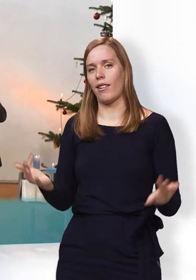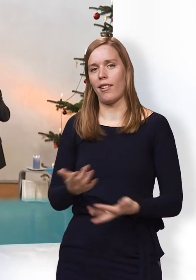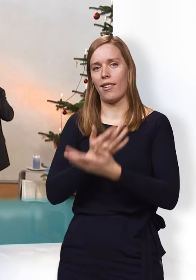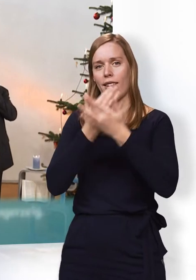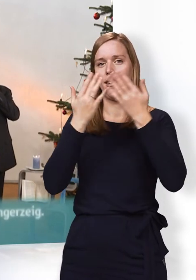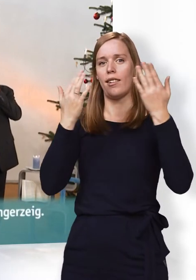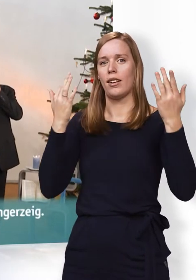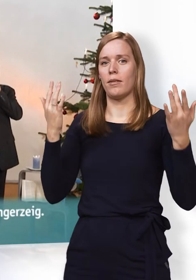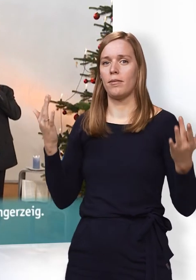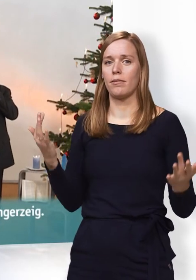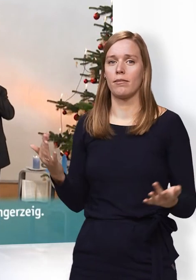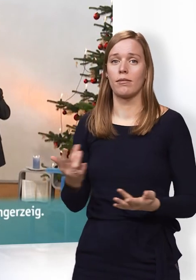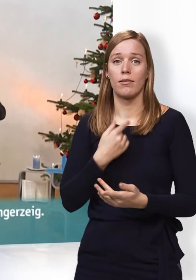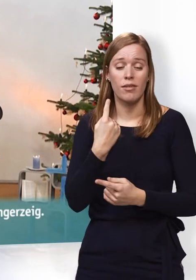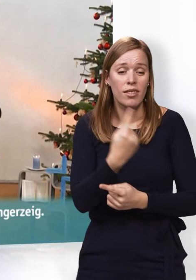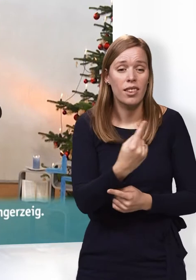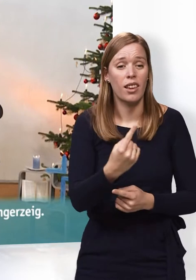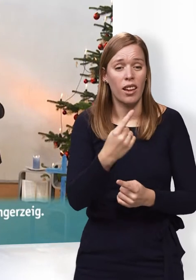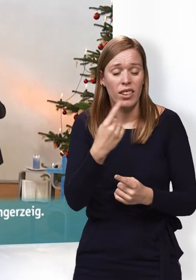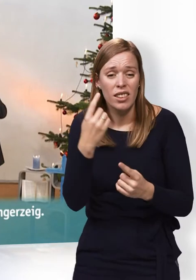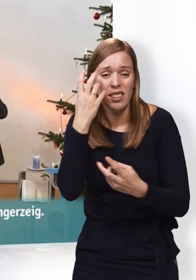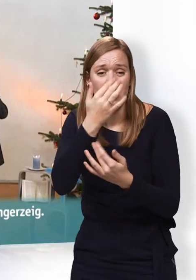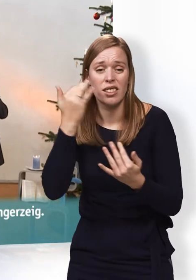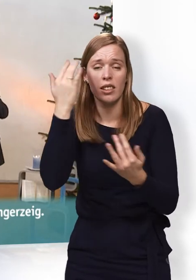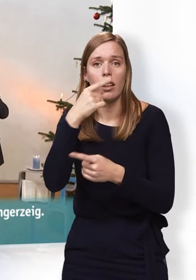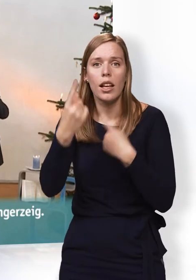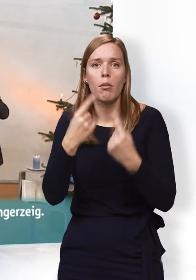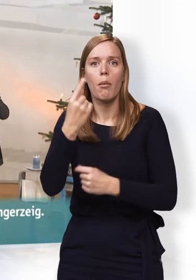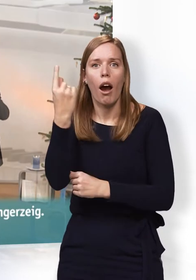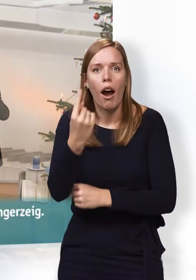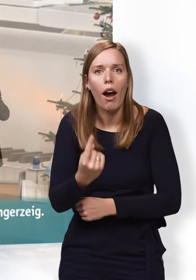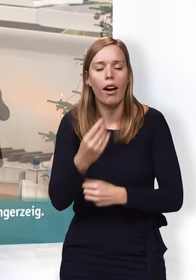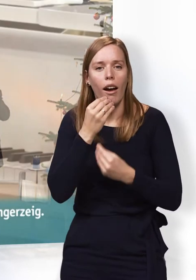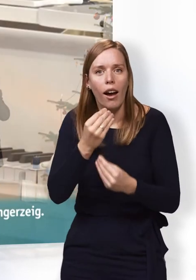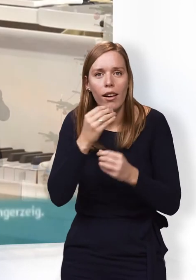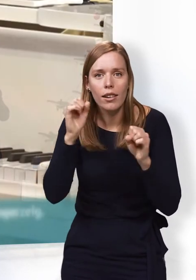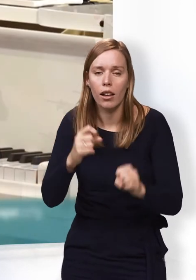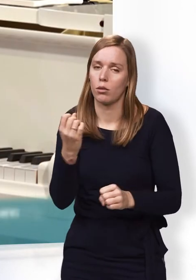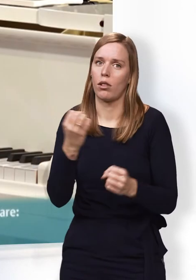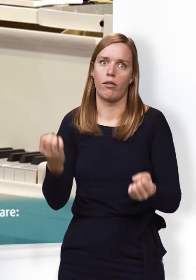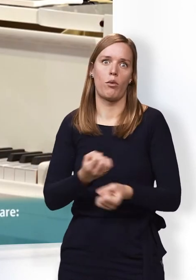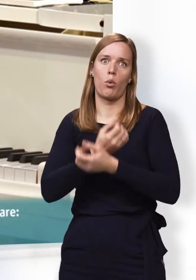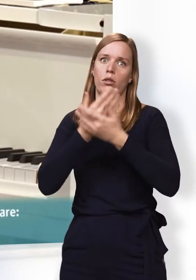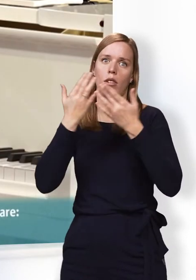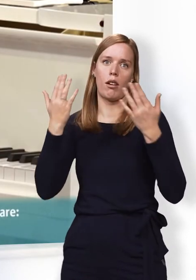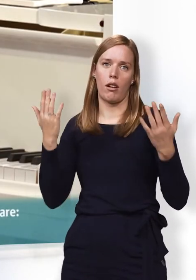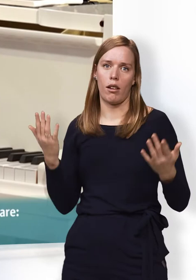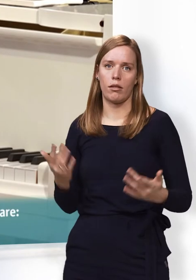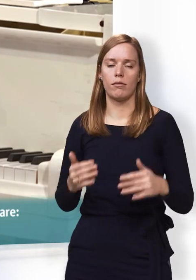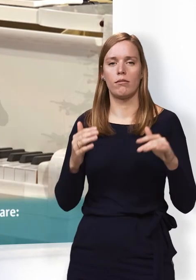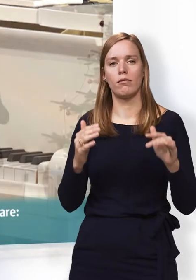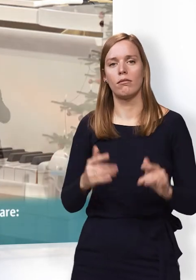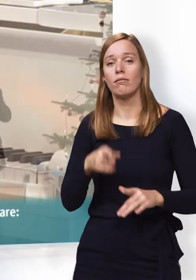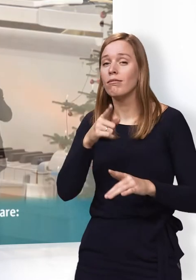Wunder, hätte noch einer Rat und einen Fingerzeig. Das ist